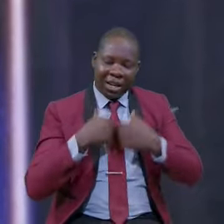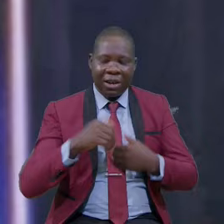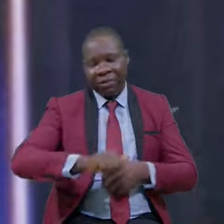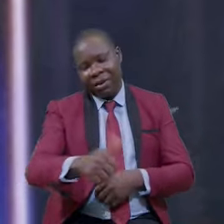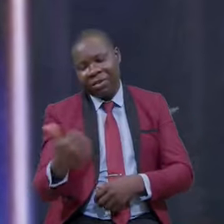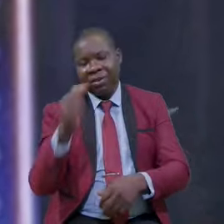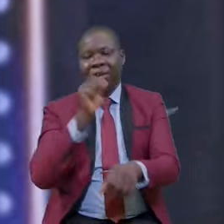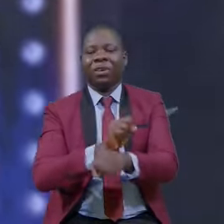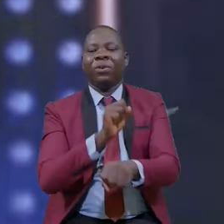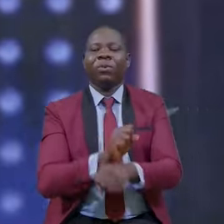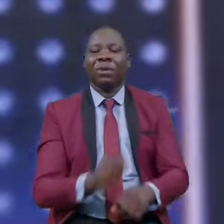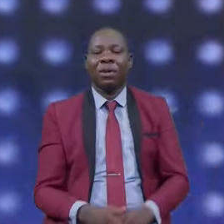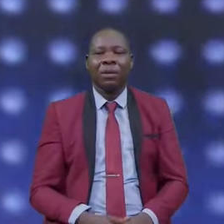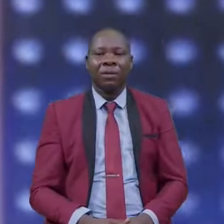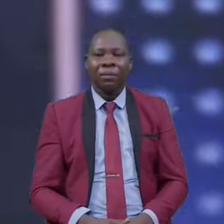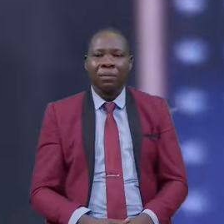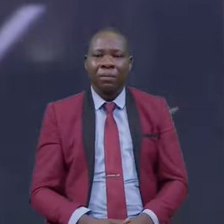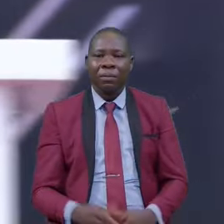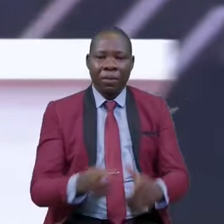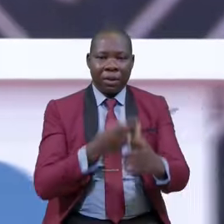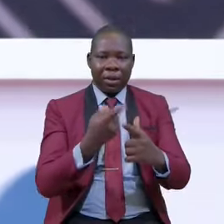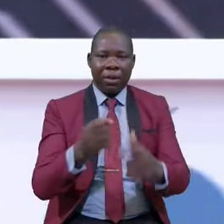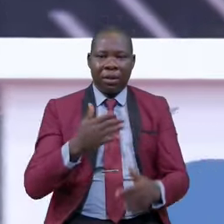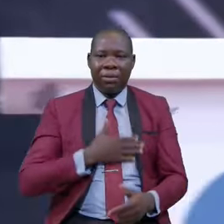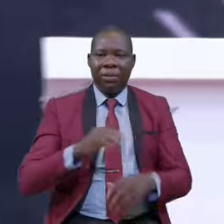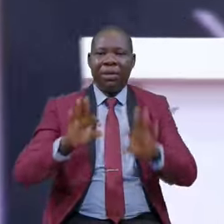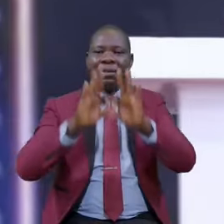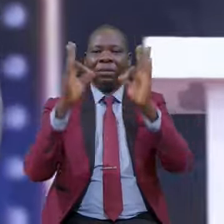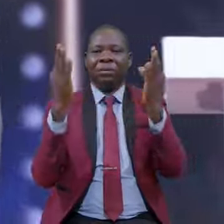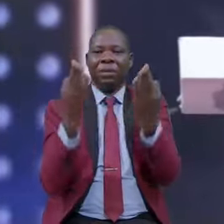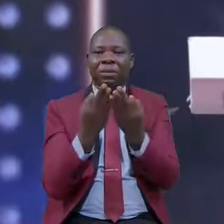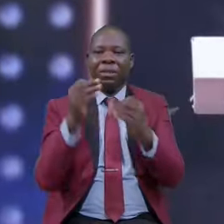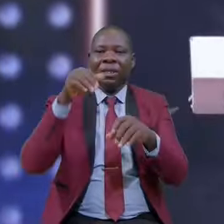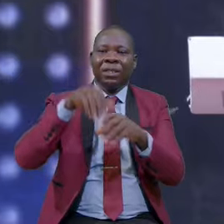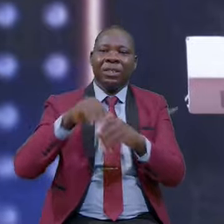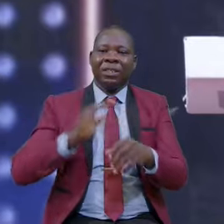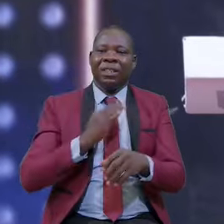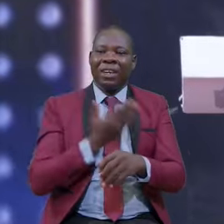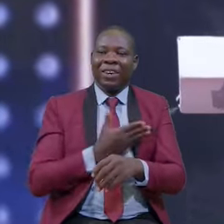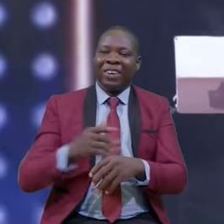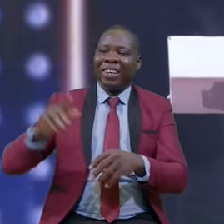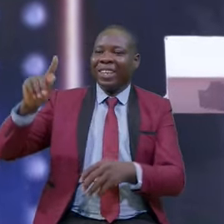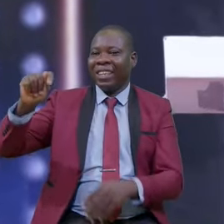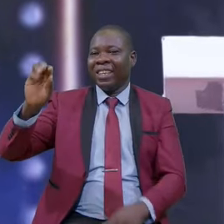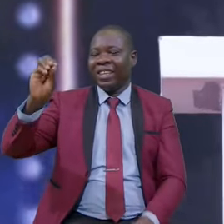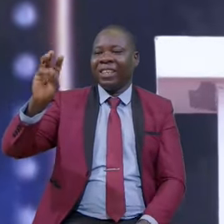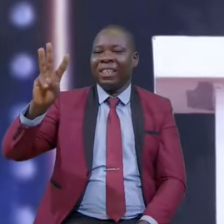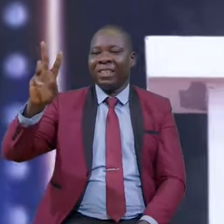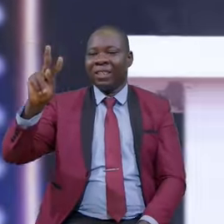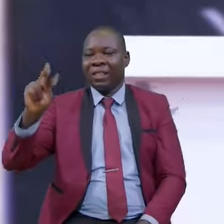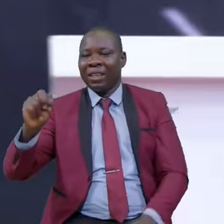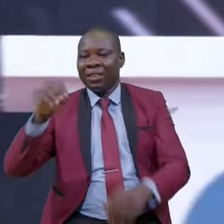devoir. Then my family, et ma famille, in our town, dans notre ville, in Nigeria, au